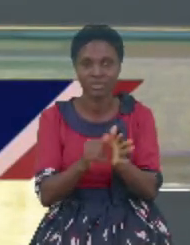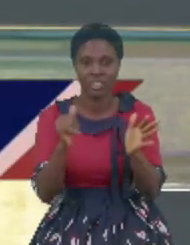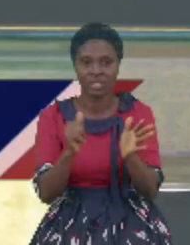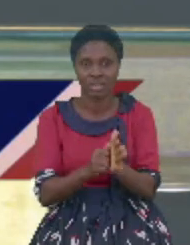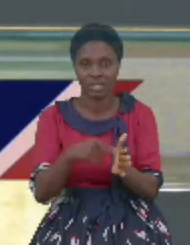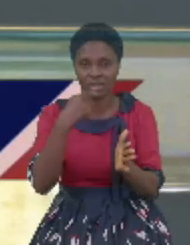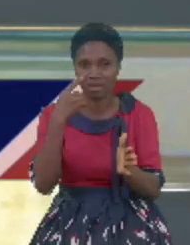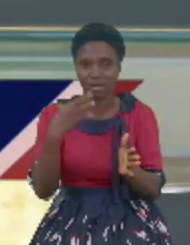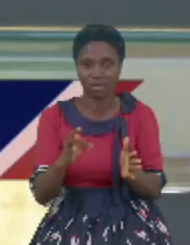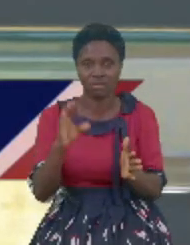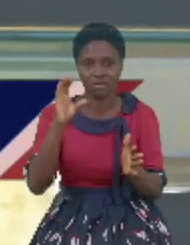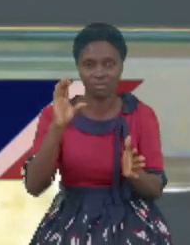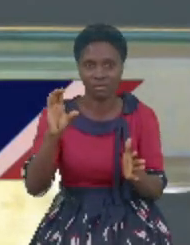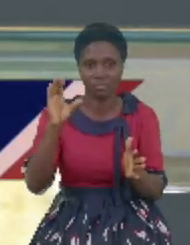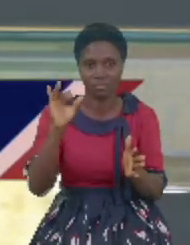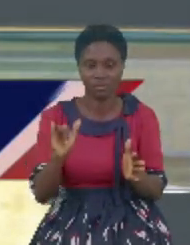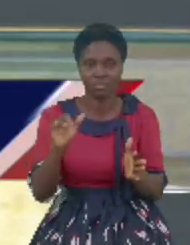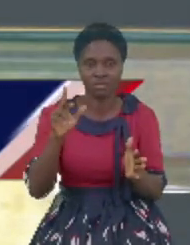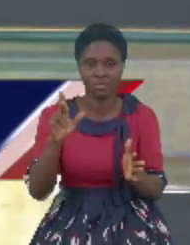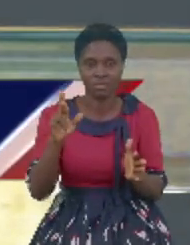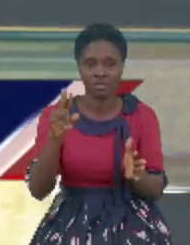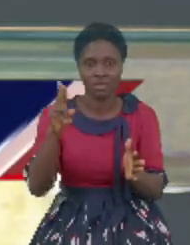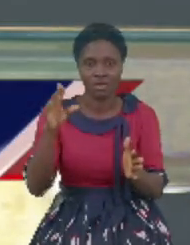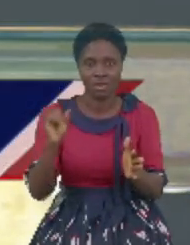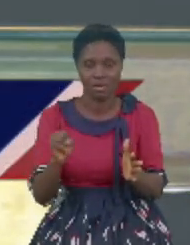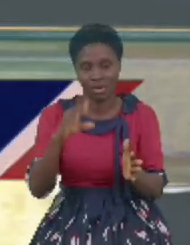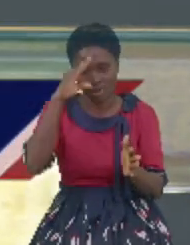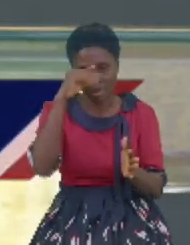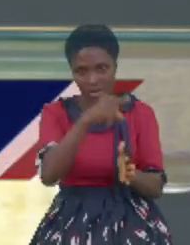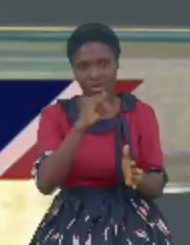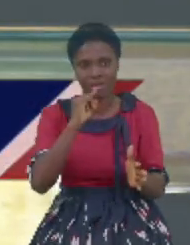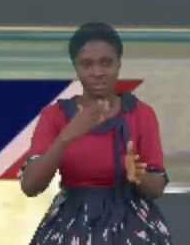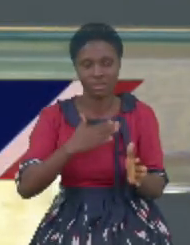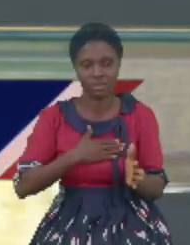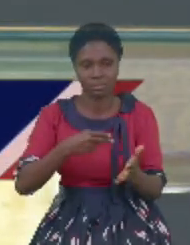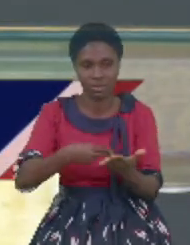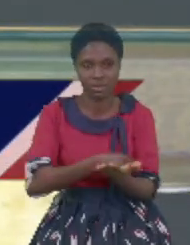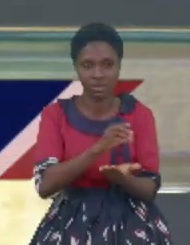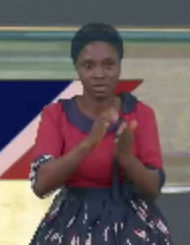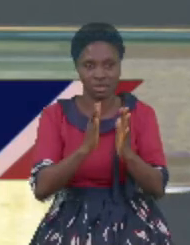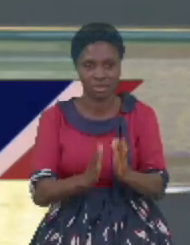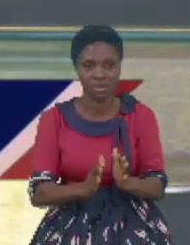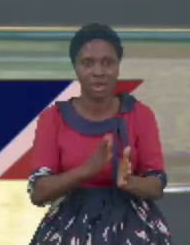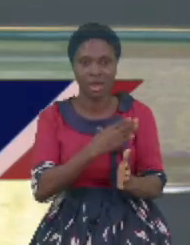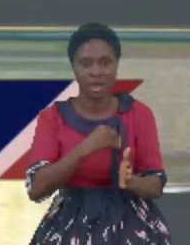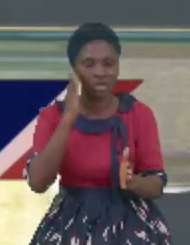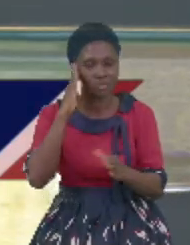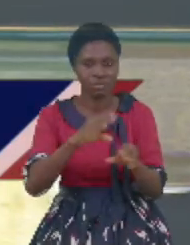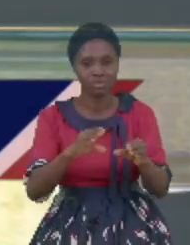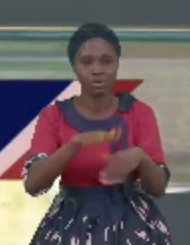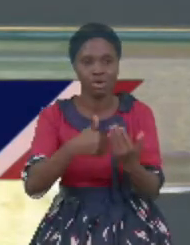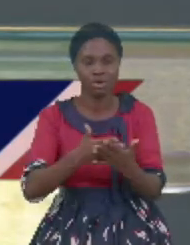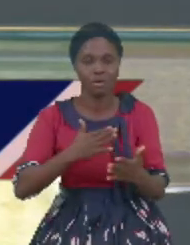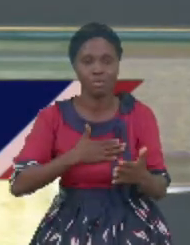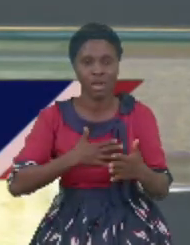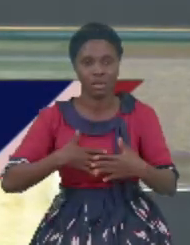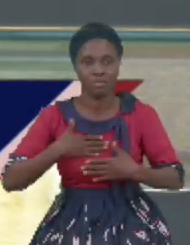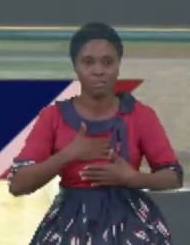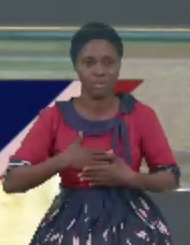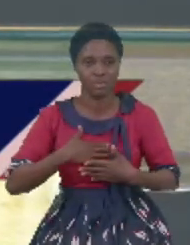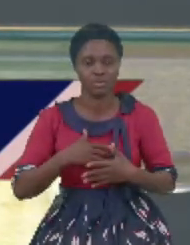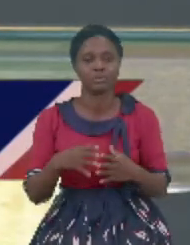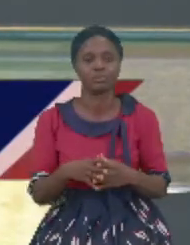28 qui dit ici, Ésaïe 44 verset 28, je dis de Cyrus, il est mon berger, et il accomplira